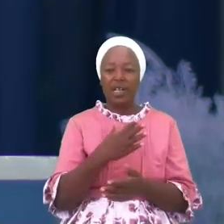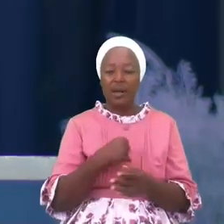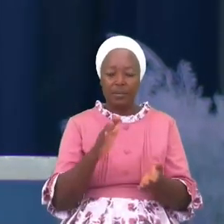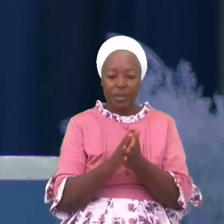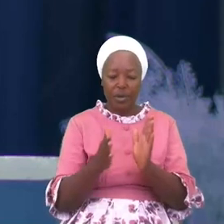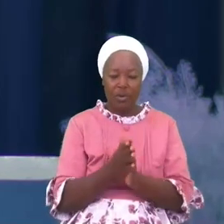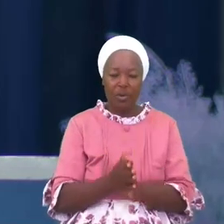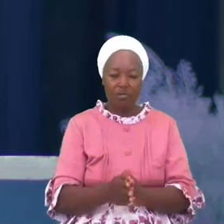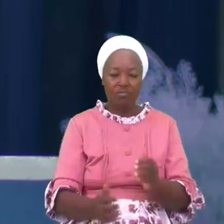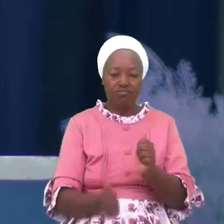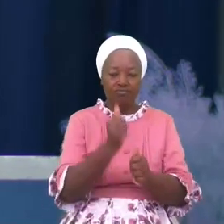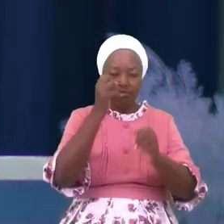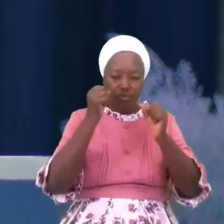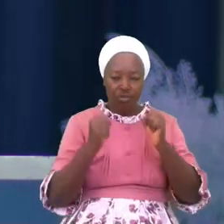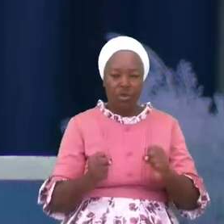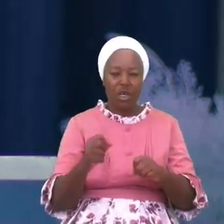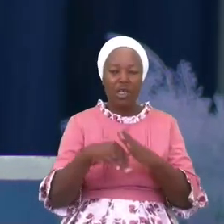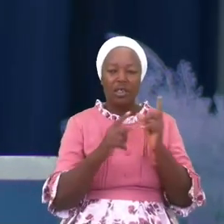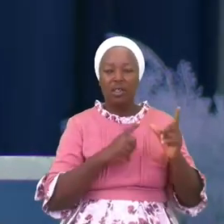Et que vous soyez plus fort.